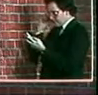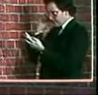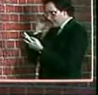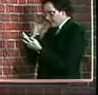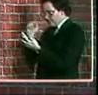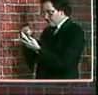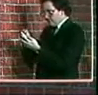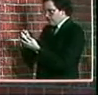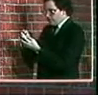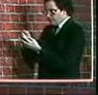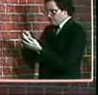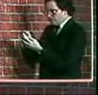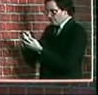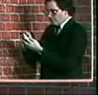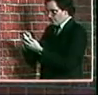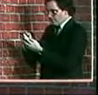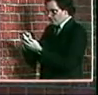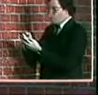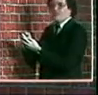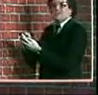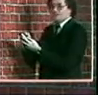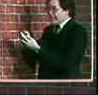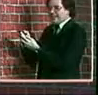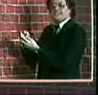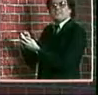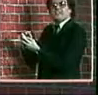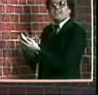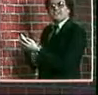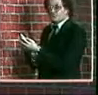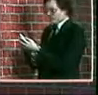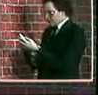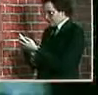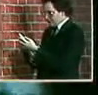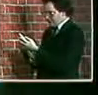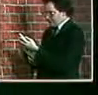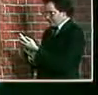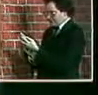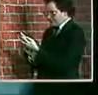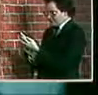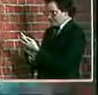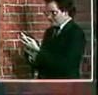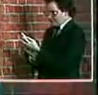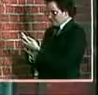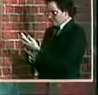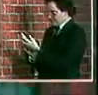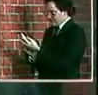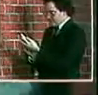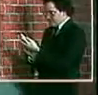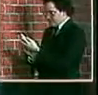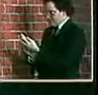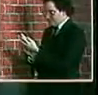30 cm-ra, és Monteverdi a 30 cm-ra. Super Channel-en Gene Kelly sorozat. I'm singing in the rain,